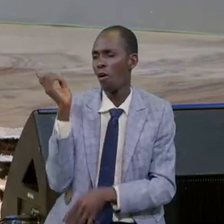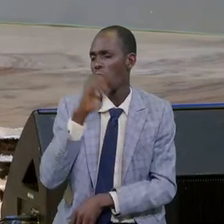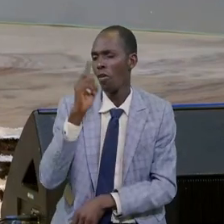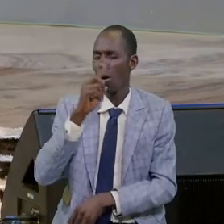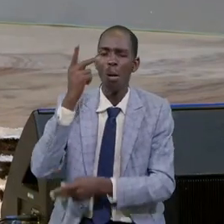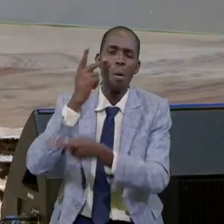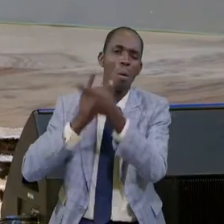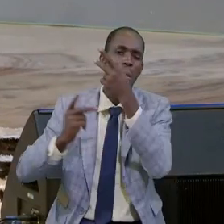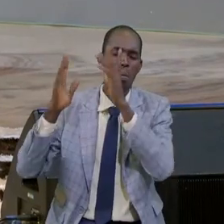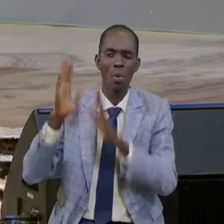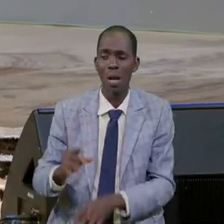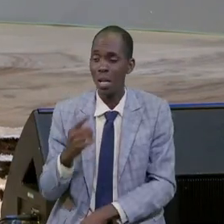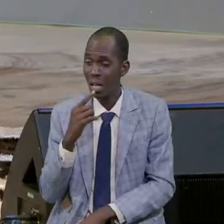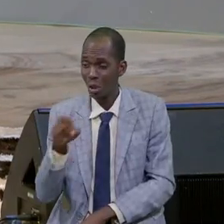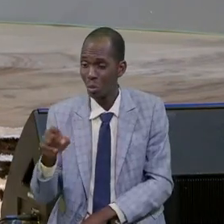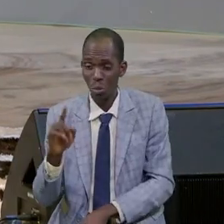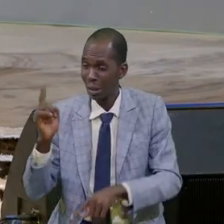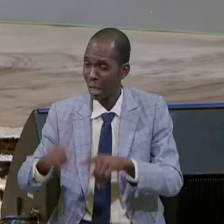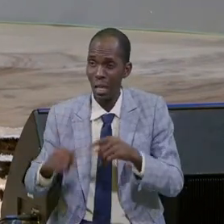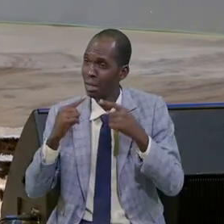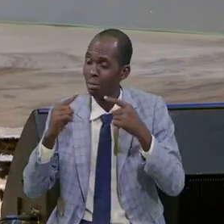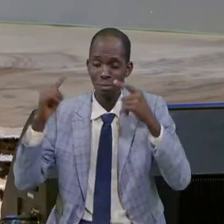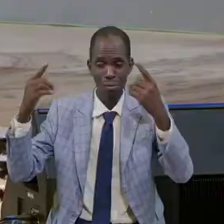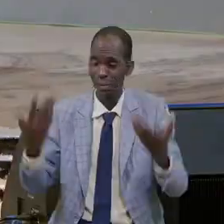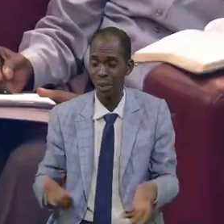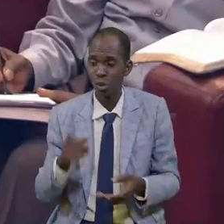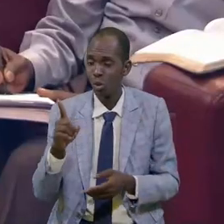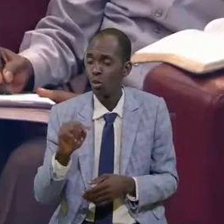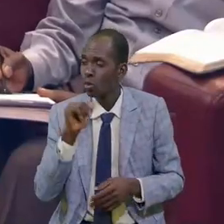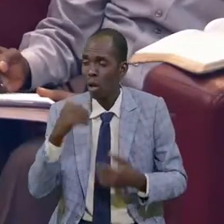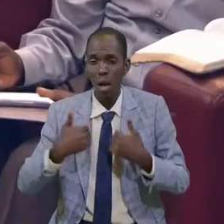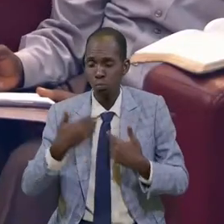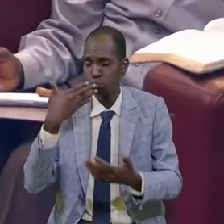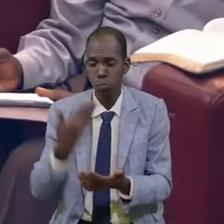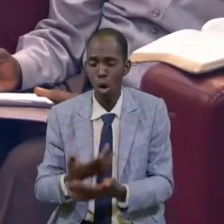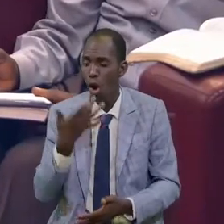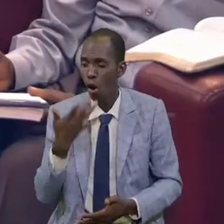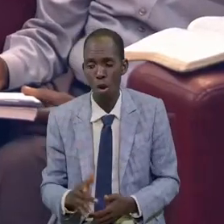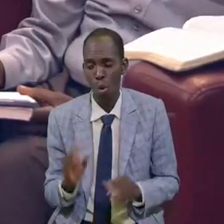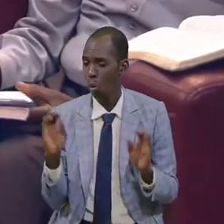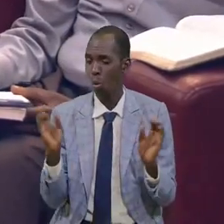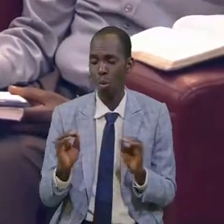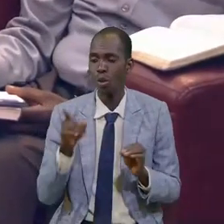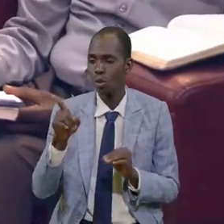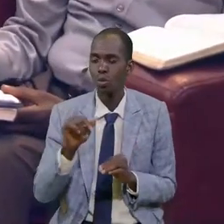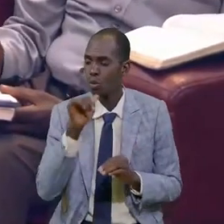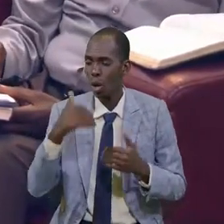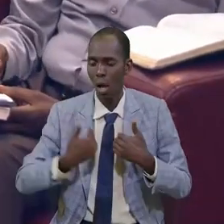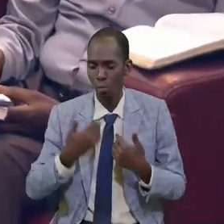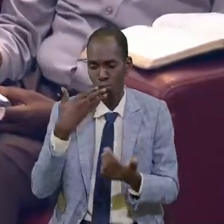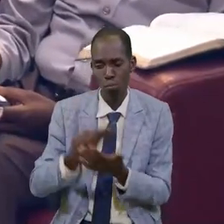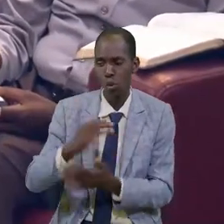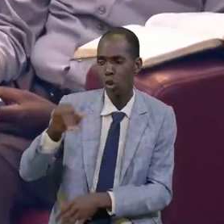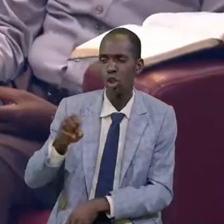que oui, tu ne progresses pas, la raison pour laquelle tu es la malchance, la raison pour laquelle tu n'as pas de boulot, c'est parce